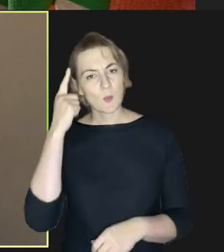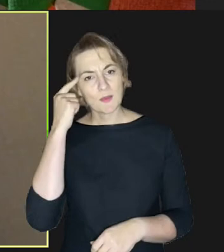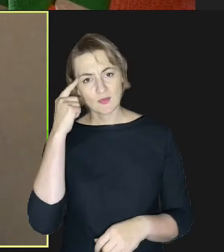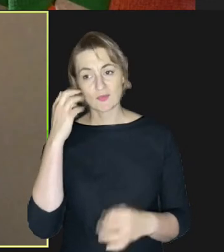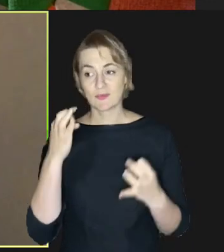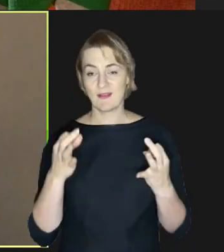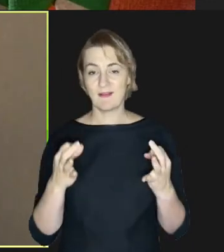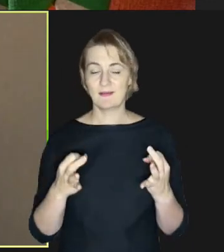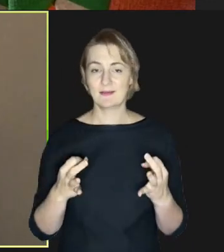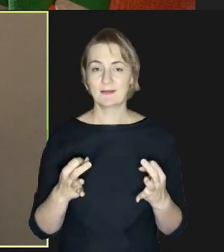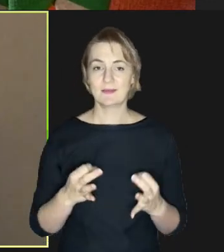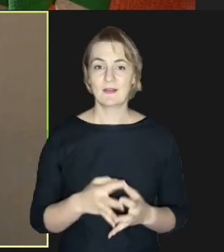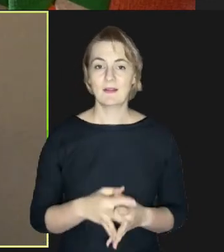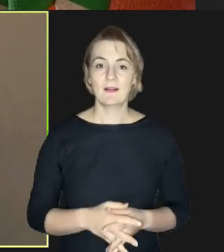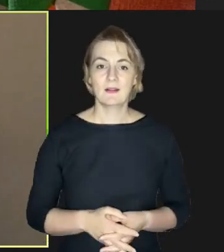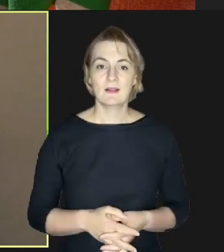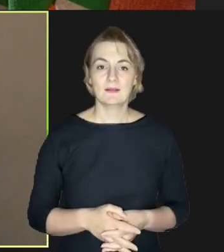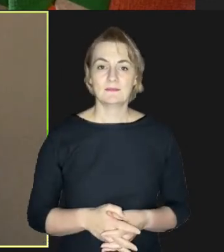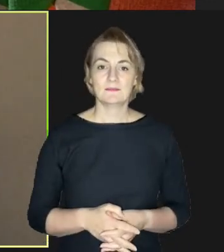chwilę.